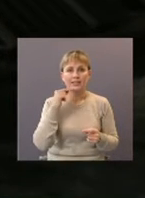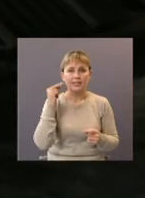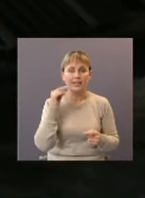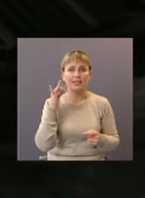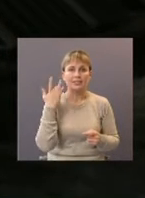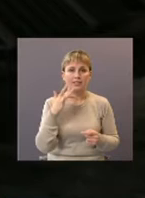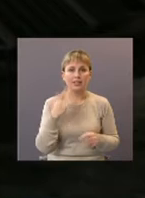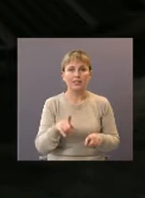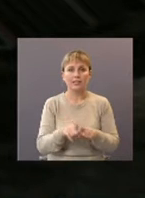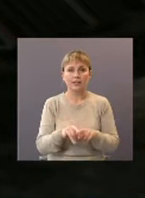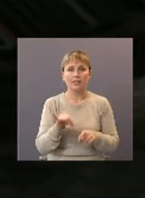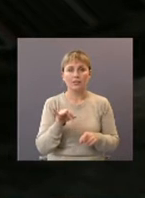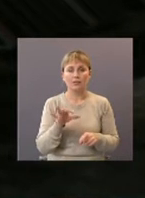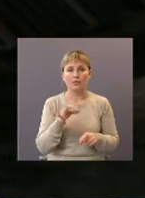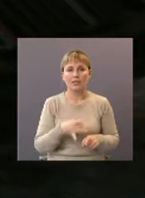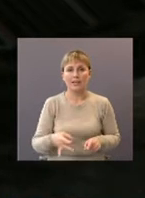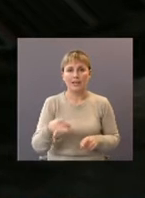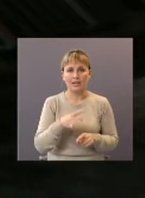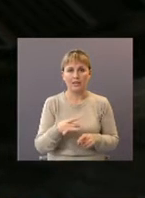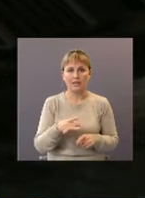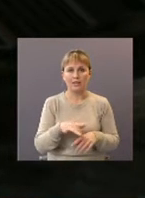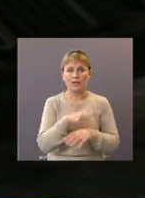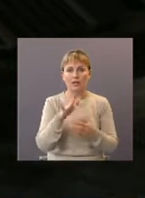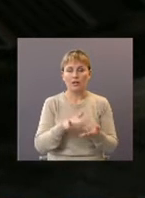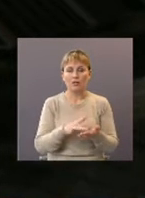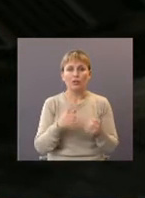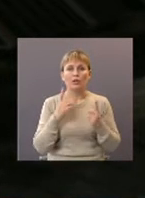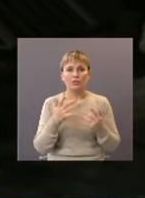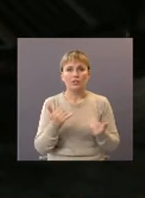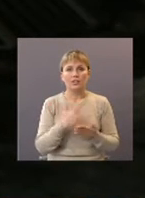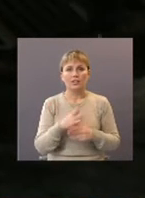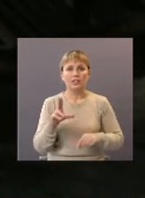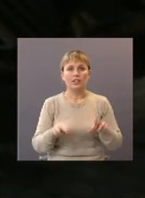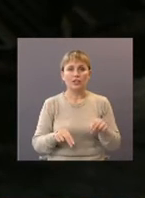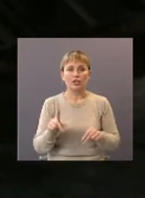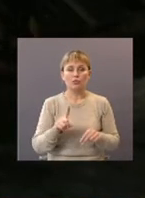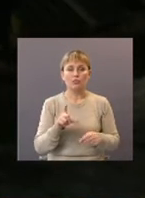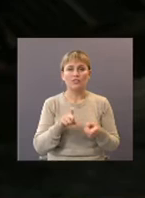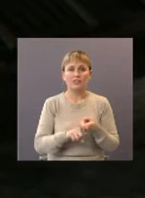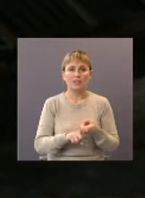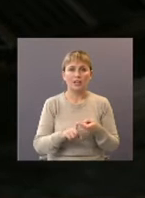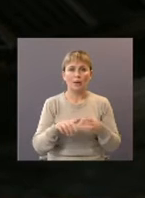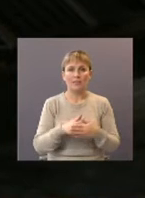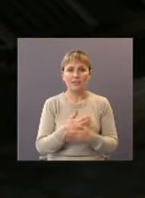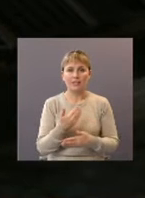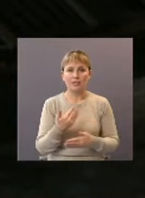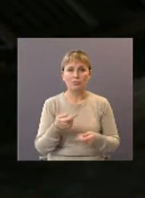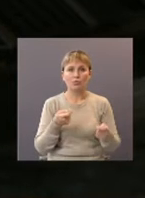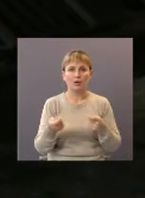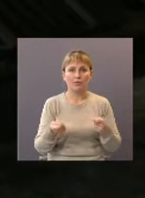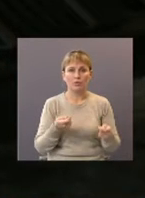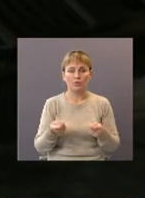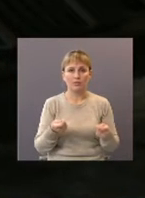США, так и от региональных партнеров. Конечно, сейчас есть надежда, то, что в связи с обновлением